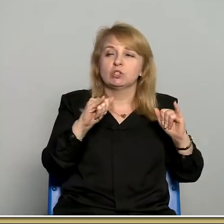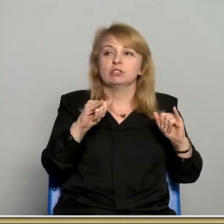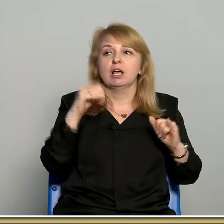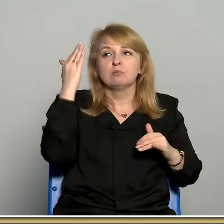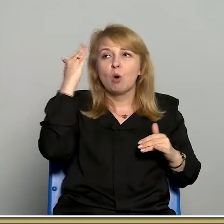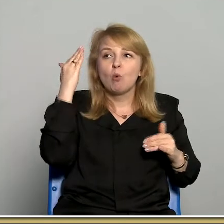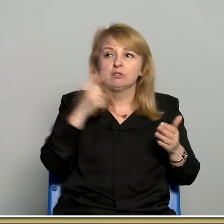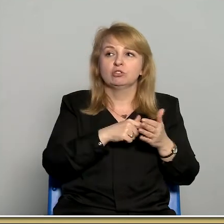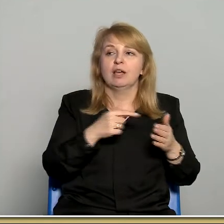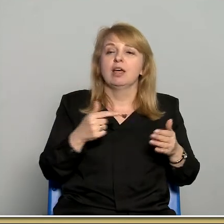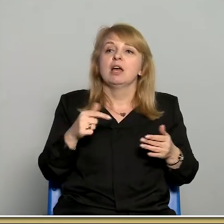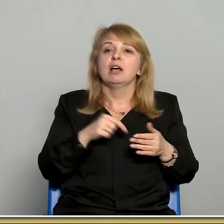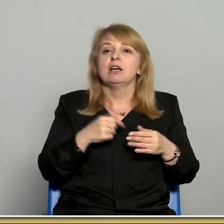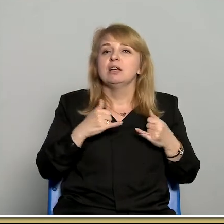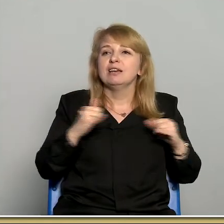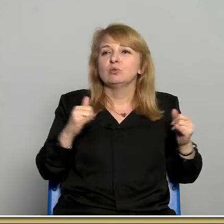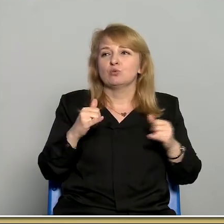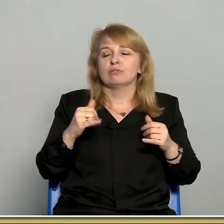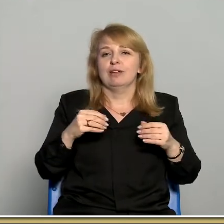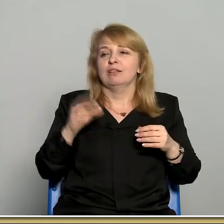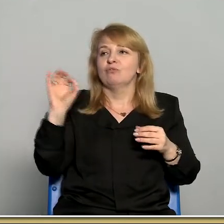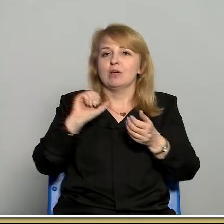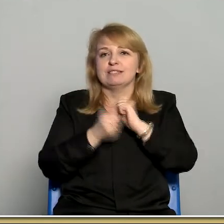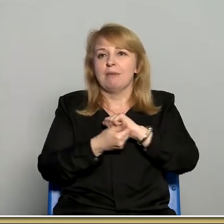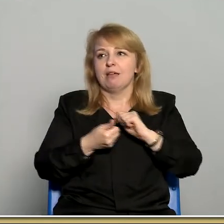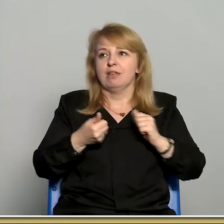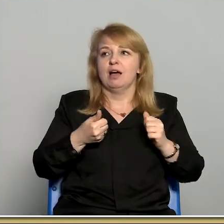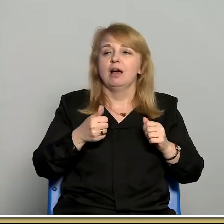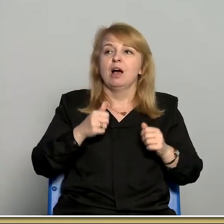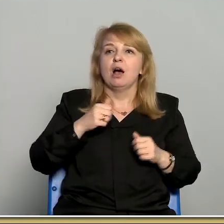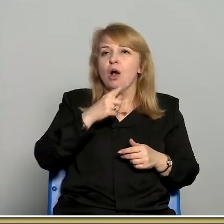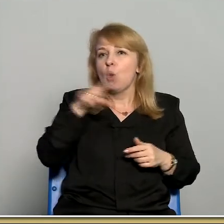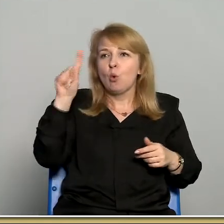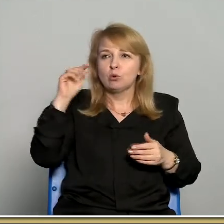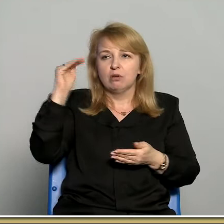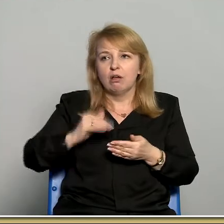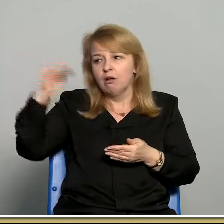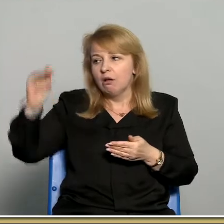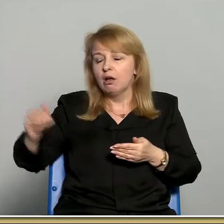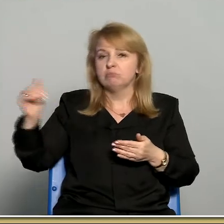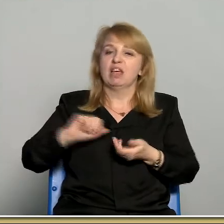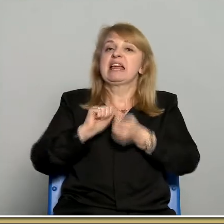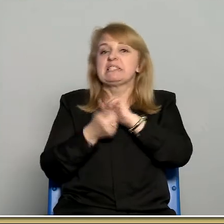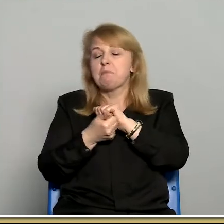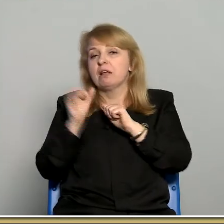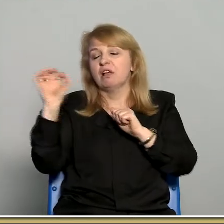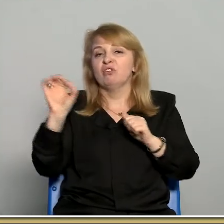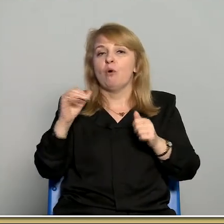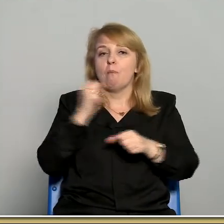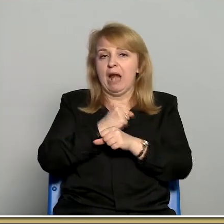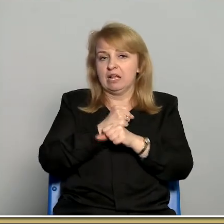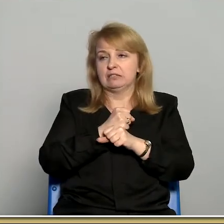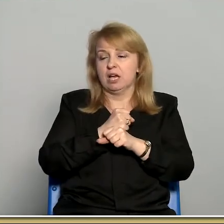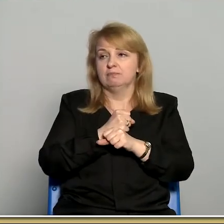-gospodarcze naszego regionu, zachodzące procesy demograficzne, czy zmianę struktury zawodowej pracującej. Mówiąc o mechanizmach,